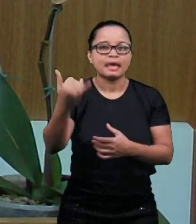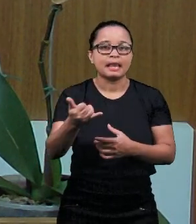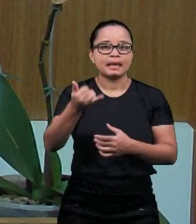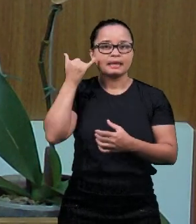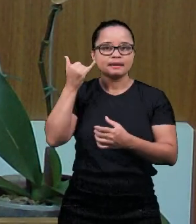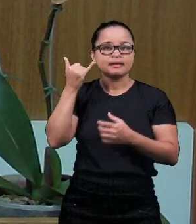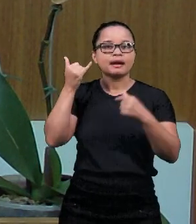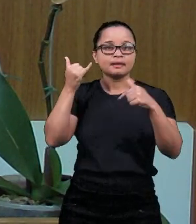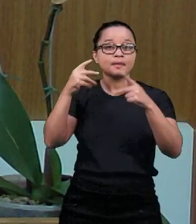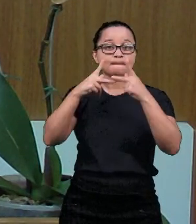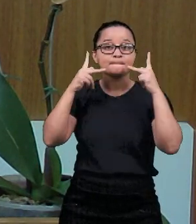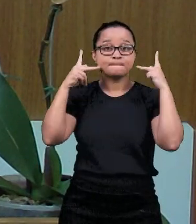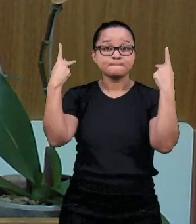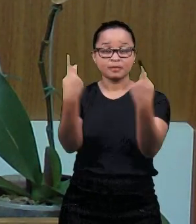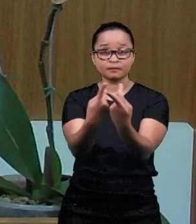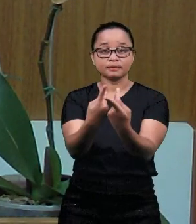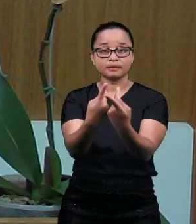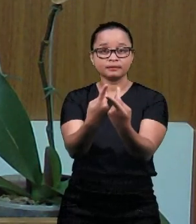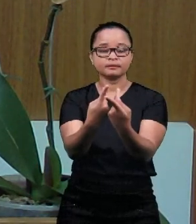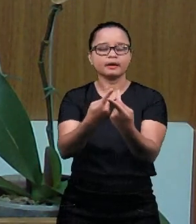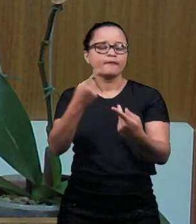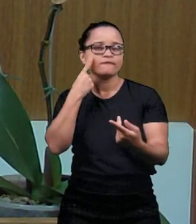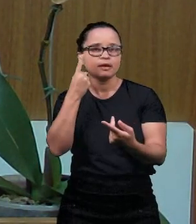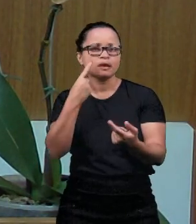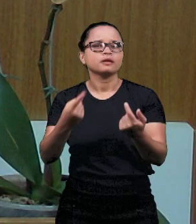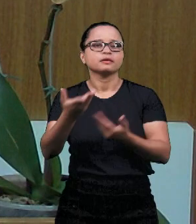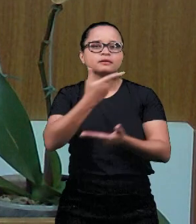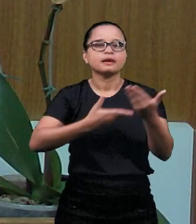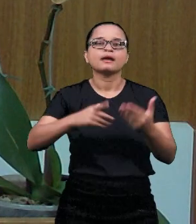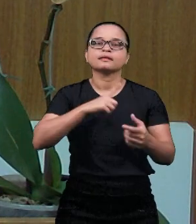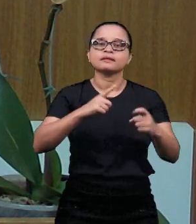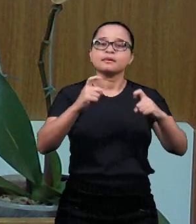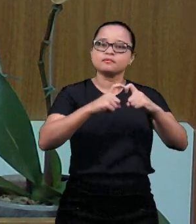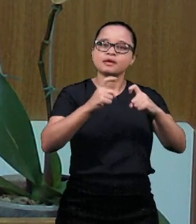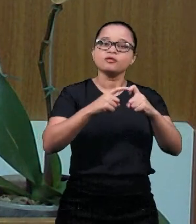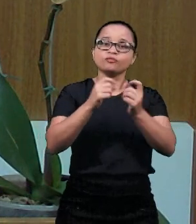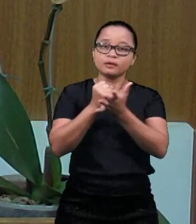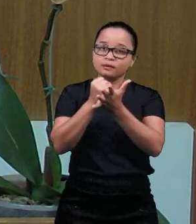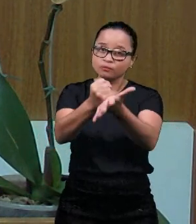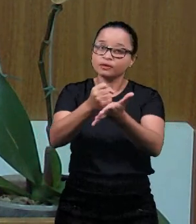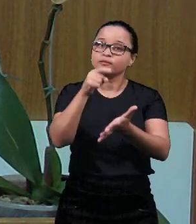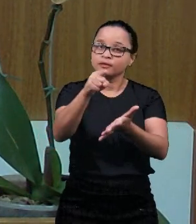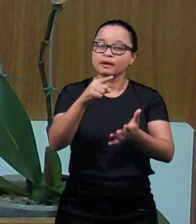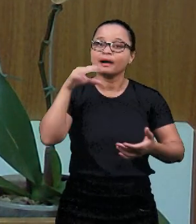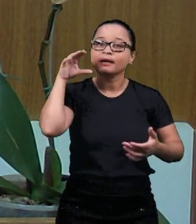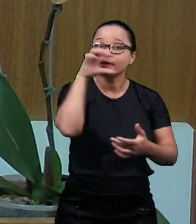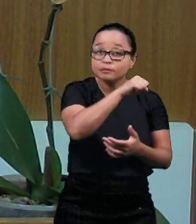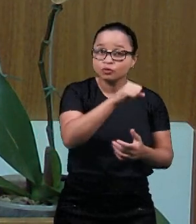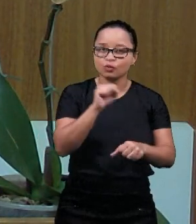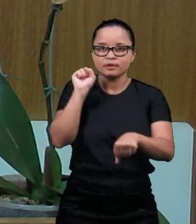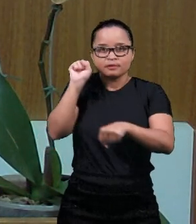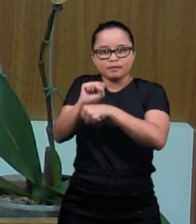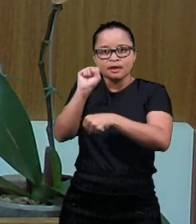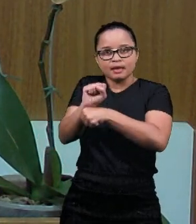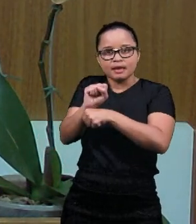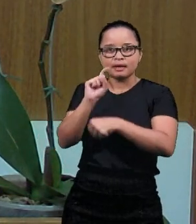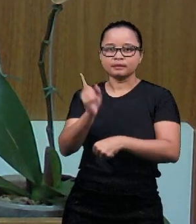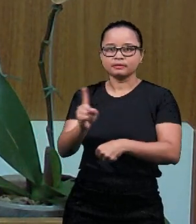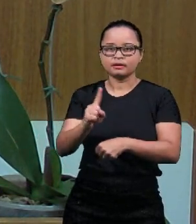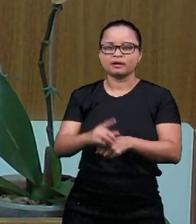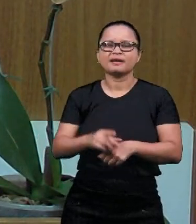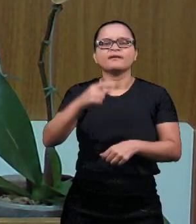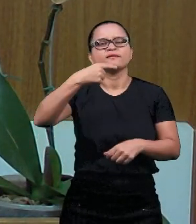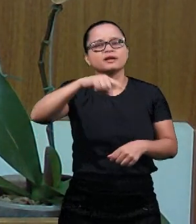donc cherchez de l'information. Nous avons des médecins qui peuvent vous aider. N'attendez pas. On va à l'hôpital, on va faire